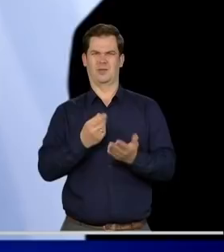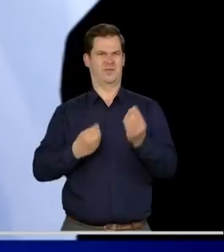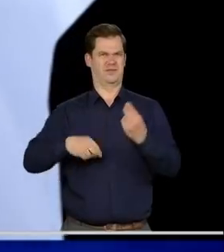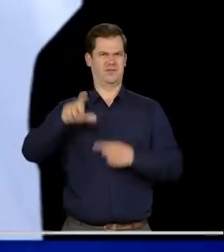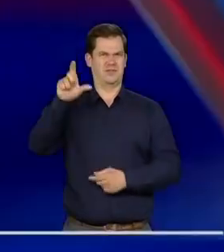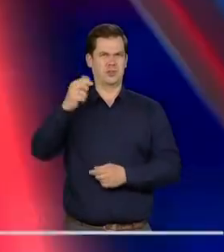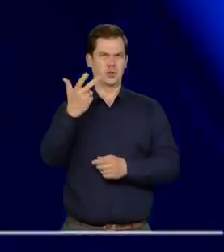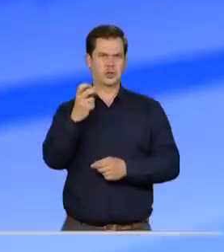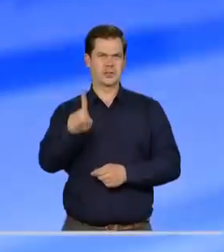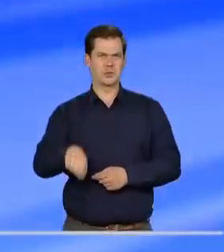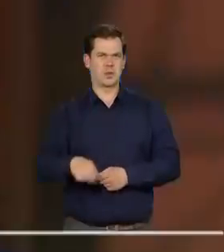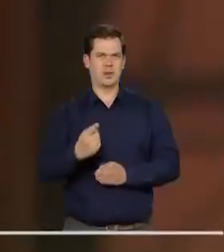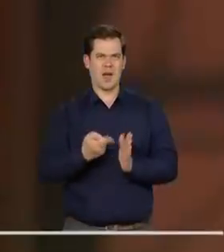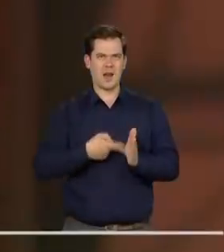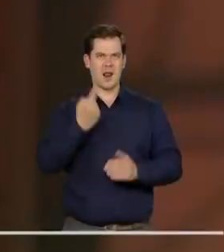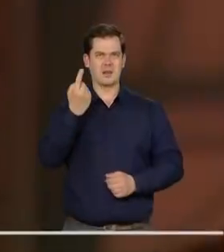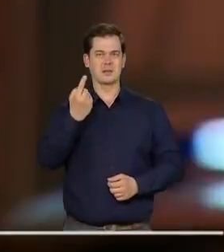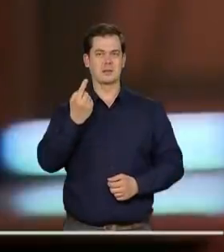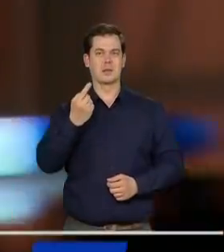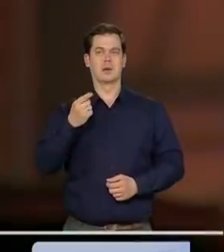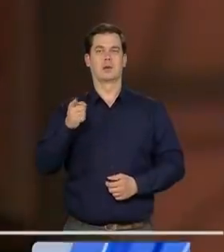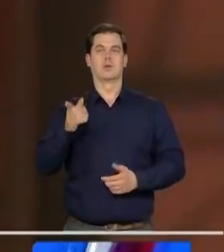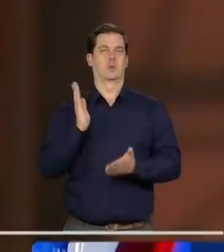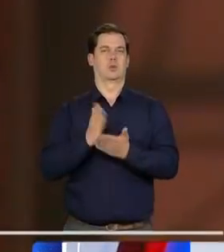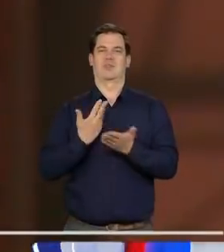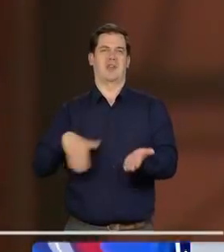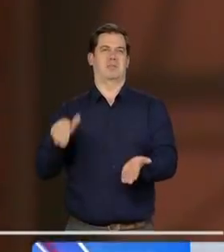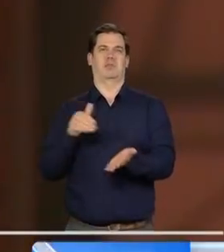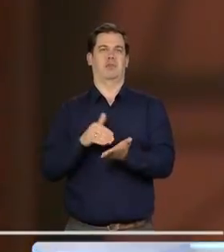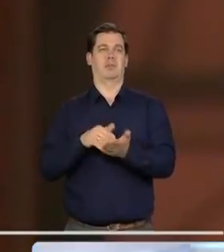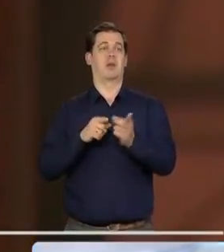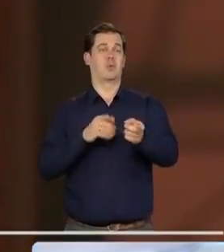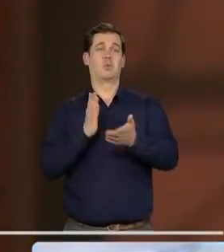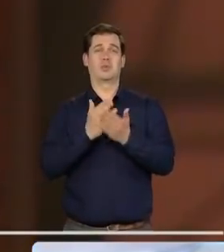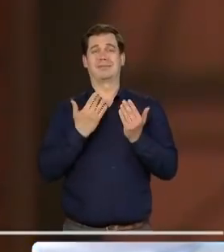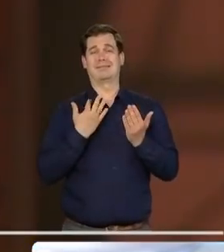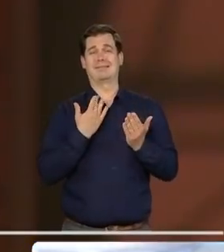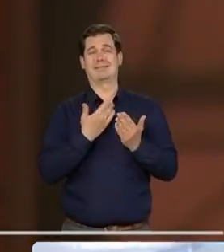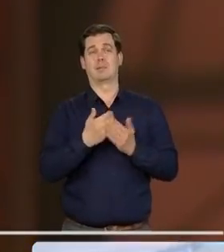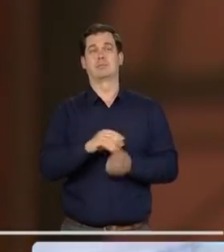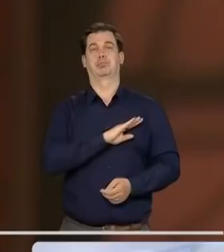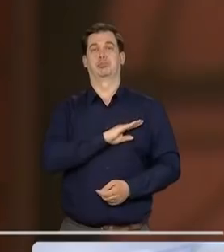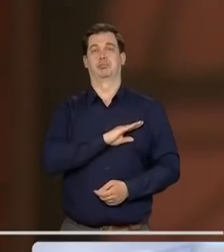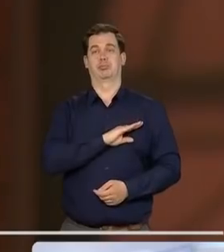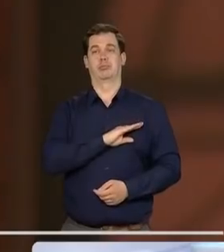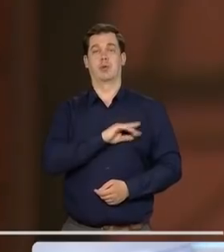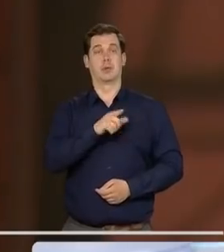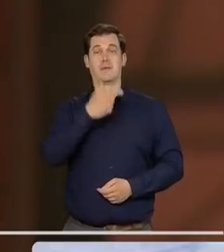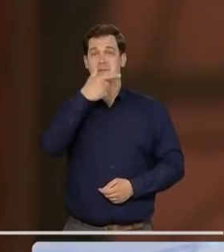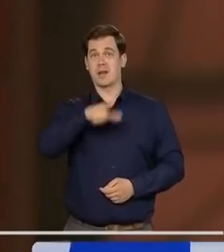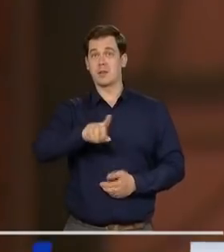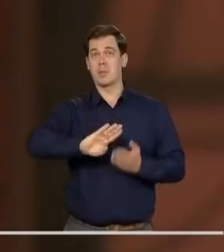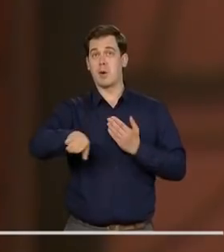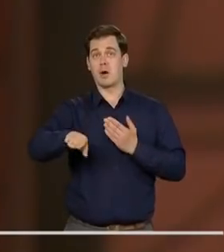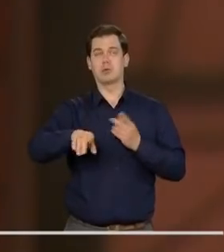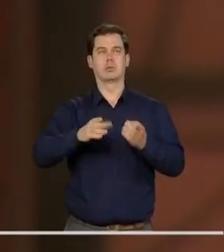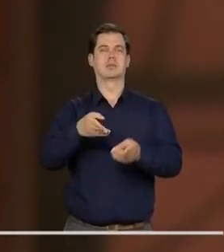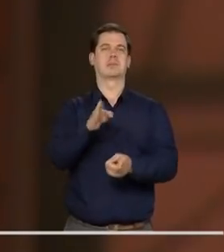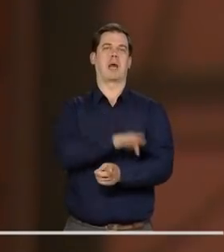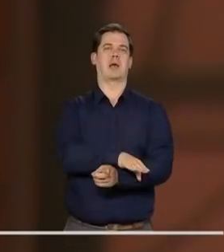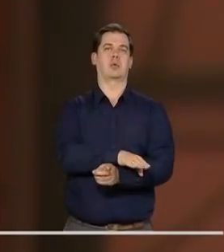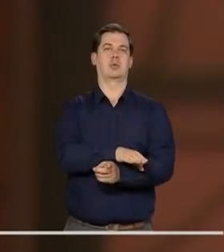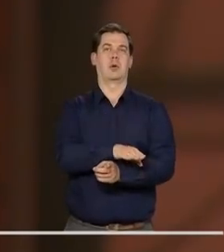300 zł za wizytę. Rodzina twierdzi, że ta wizyta była już zupełnie niepotrzebna, dlatego że mężczyzna 2 tygodnie po tej wizycie zmarł